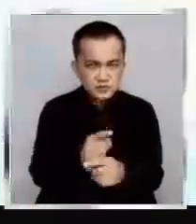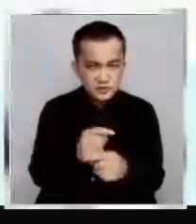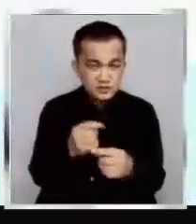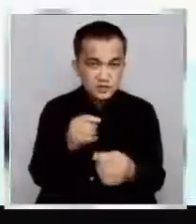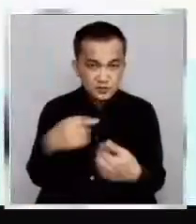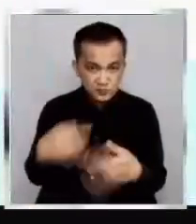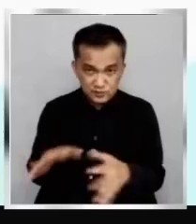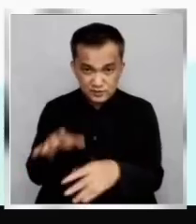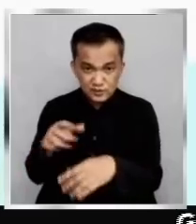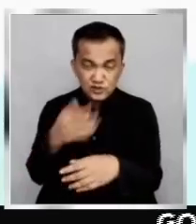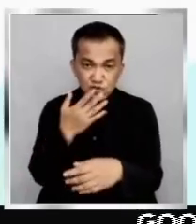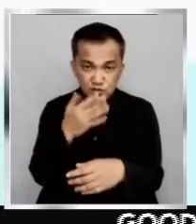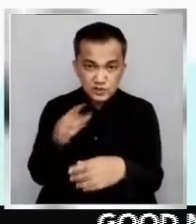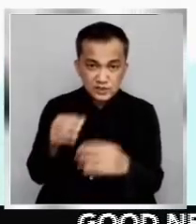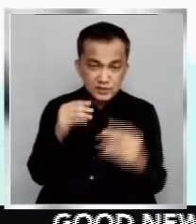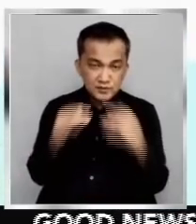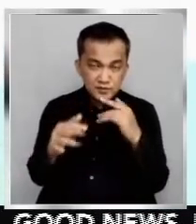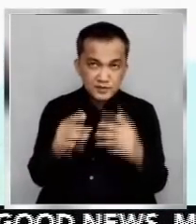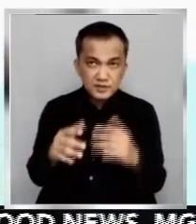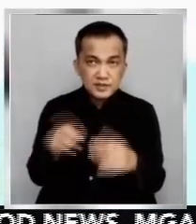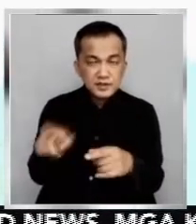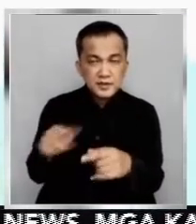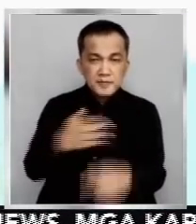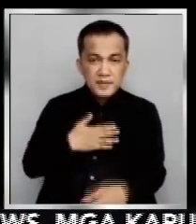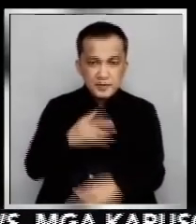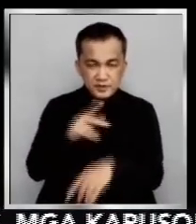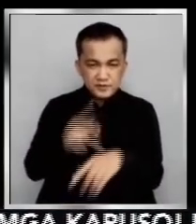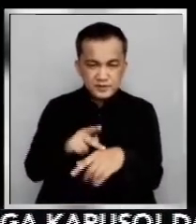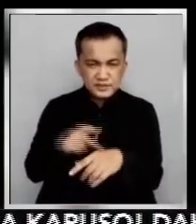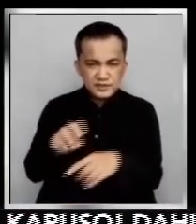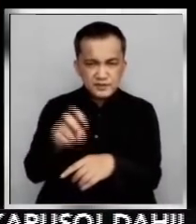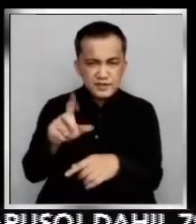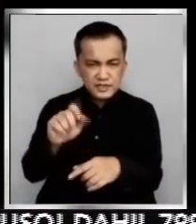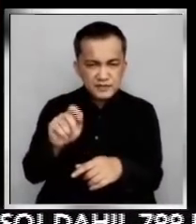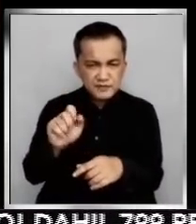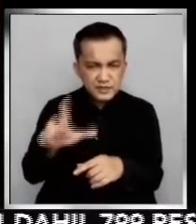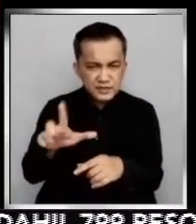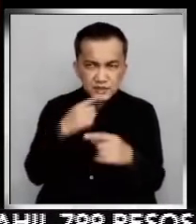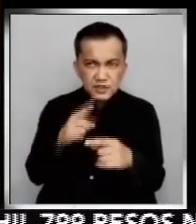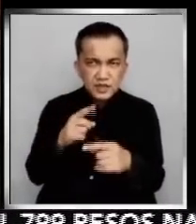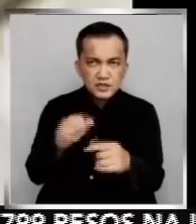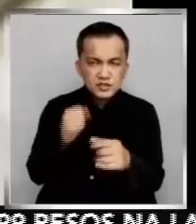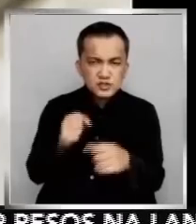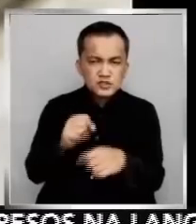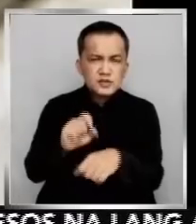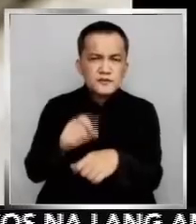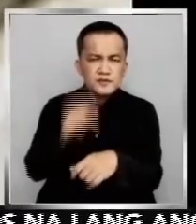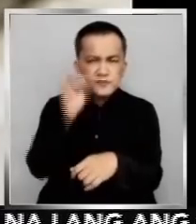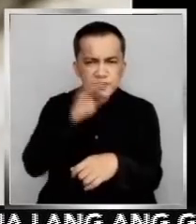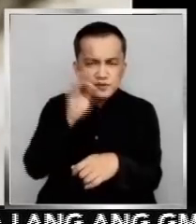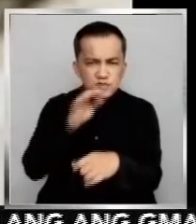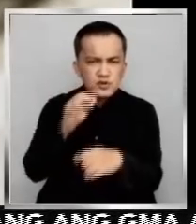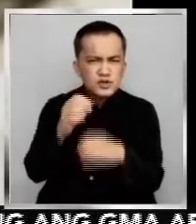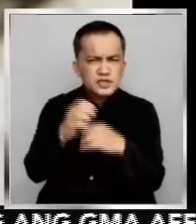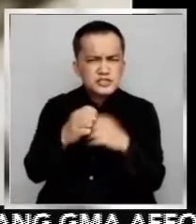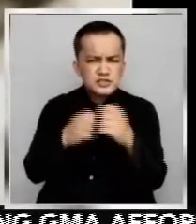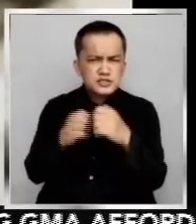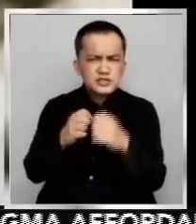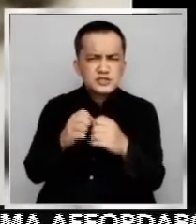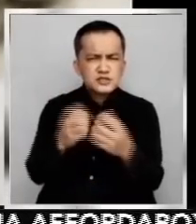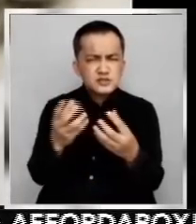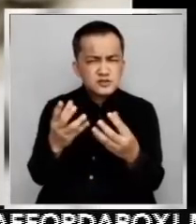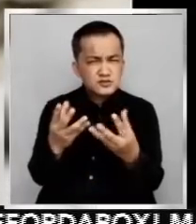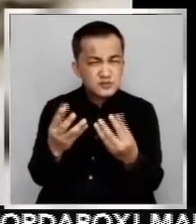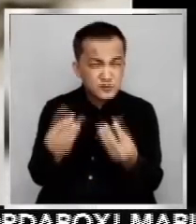ito. Ito ang My Philippines Travel Level, isang web app na developed ng Singapore-based Filipino software engineer na si Denz. Nung na-encounter ko